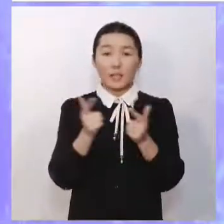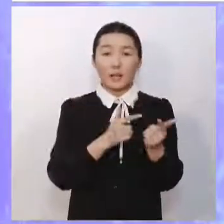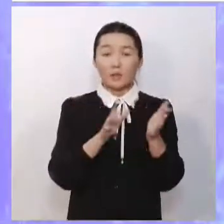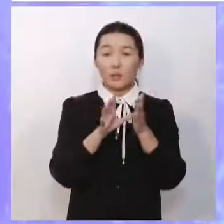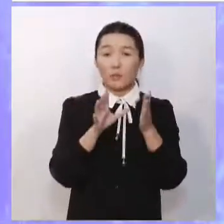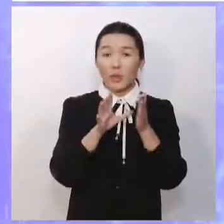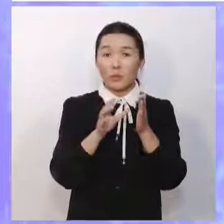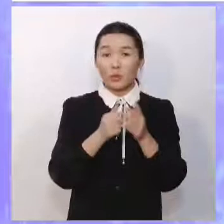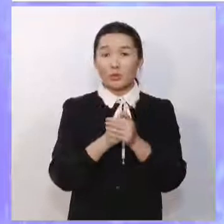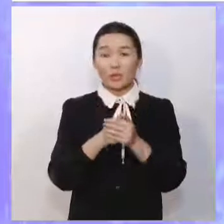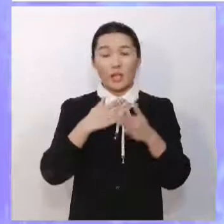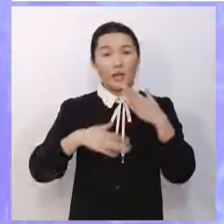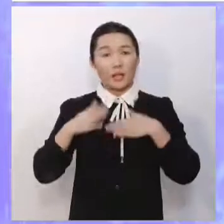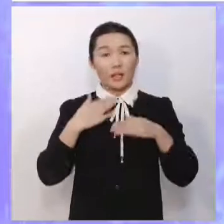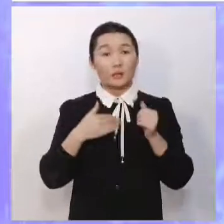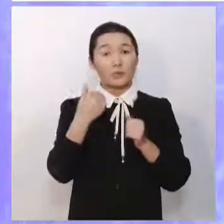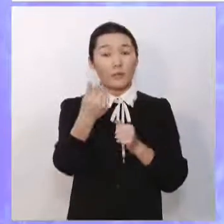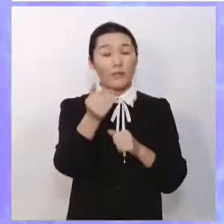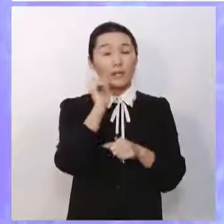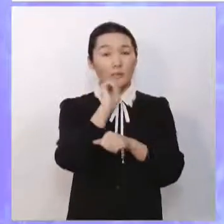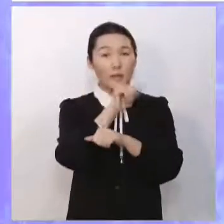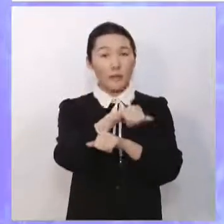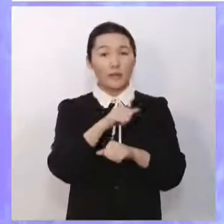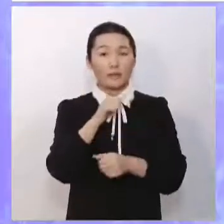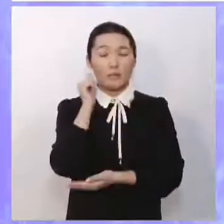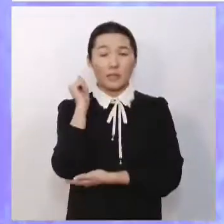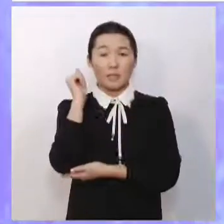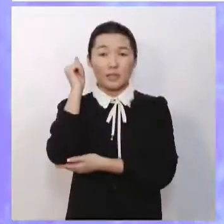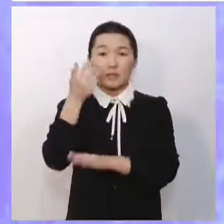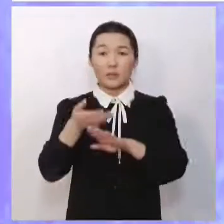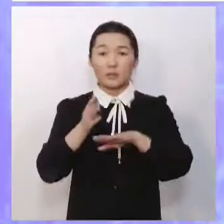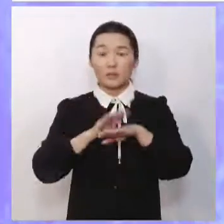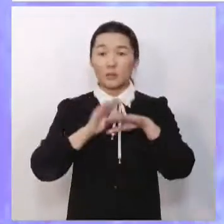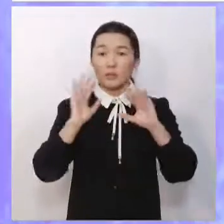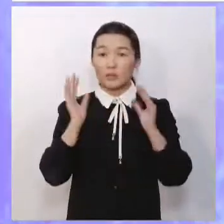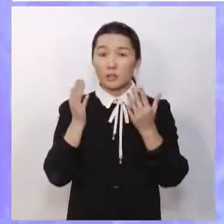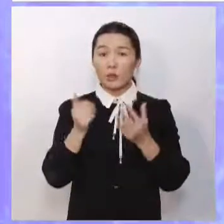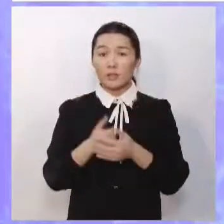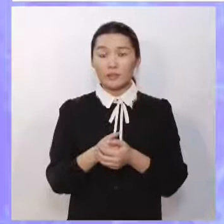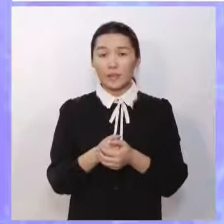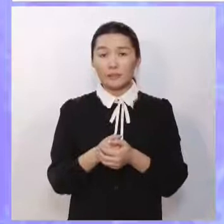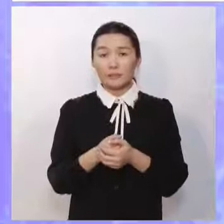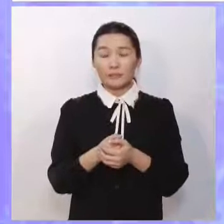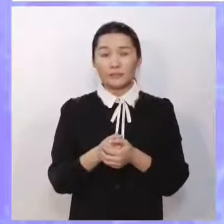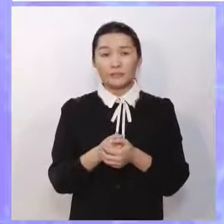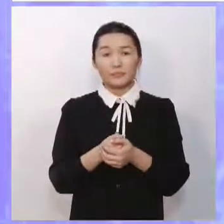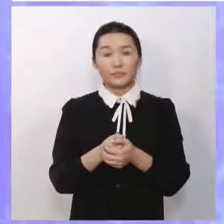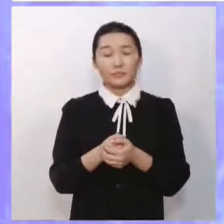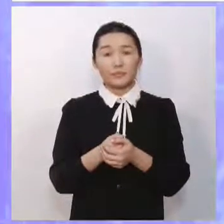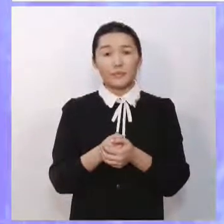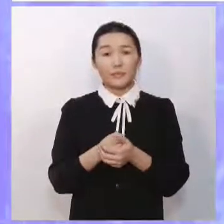помощь, радуется вашим победам и поддерживает в трудных ситуациях. Бескорыстная